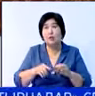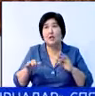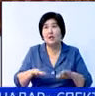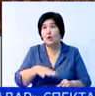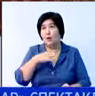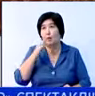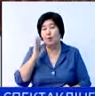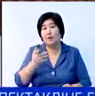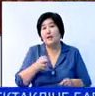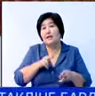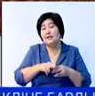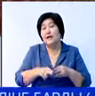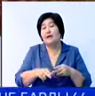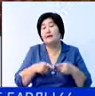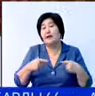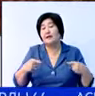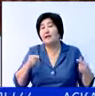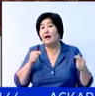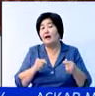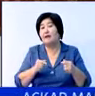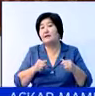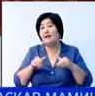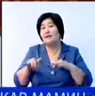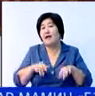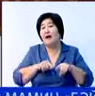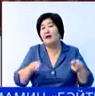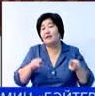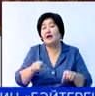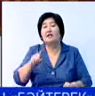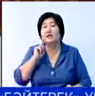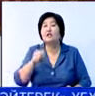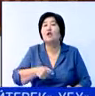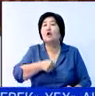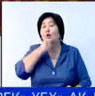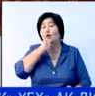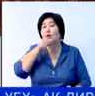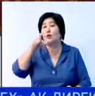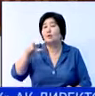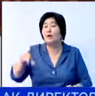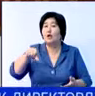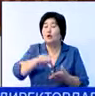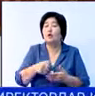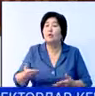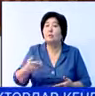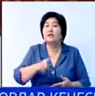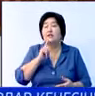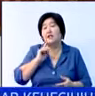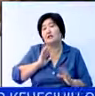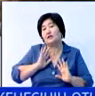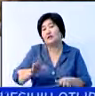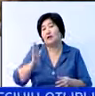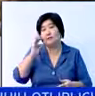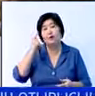көбірек болып, зиянды әдетті қарсылыққа әрекеттерді насихаттап, бір жастар үлкен аға буын өкілдері жүрсе, біздің жастар зиянды әдетті қояды деп